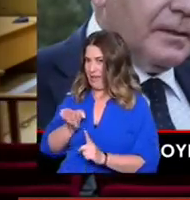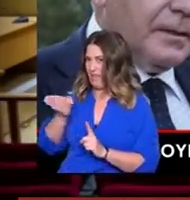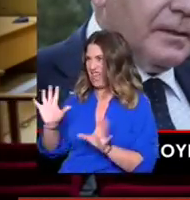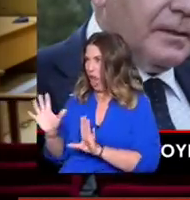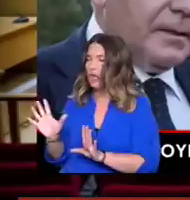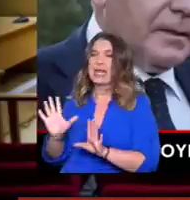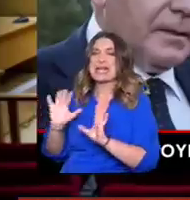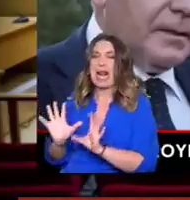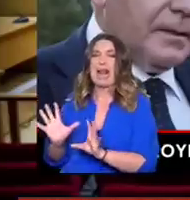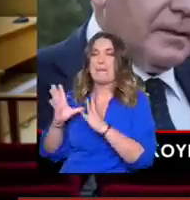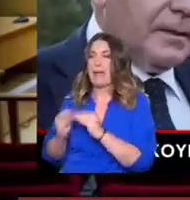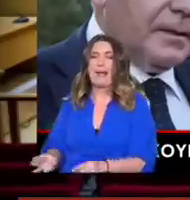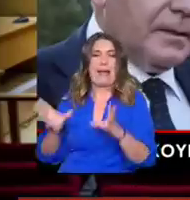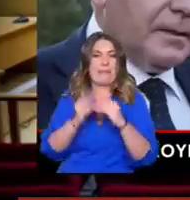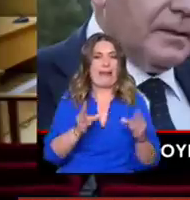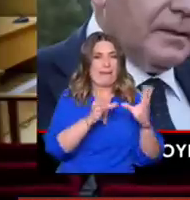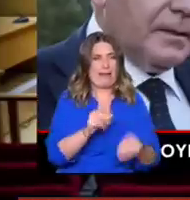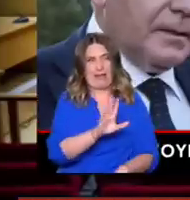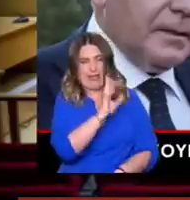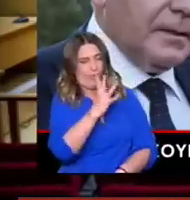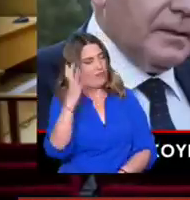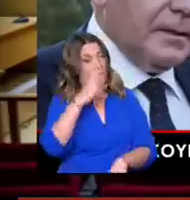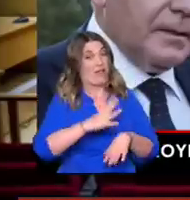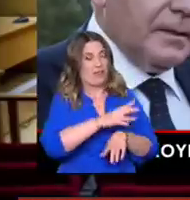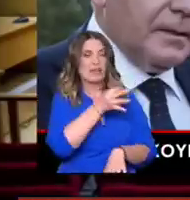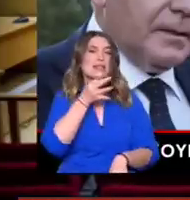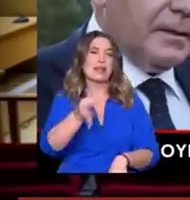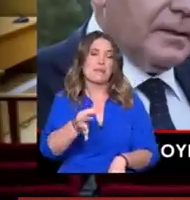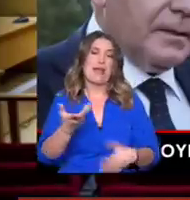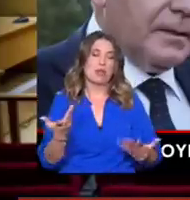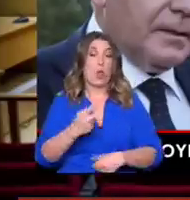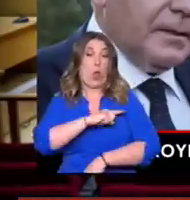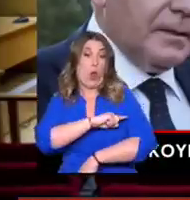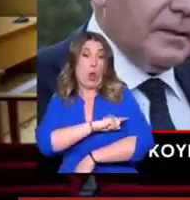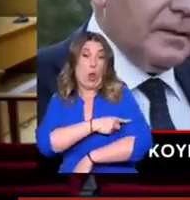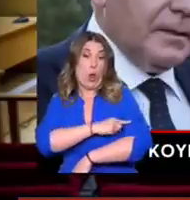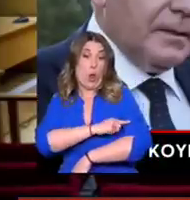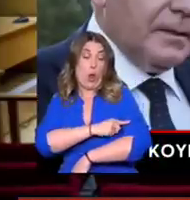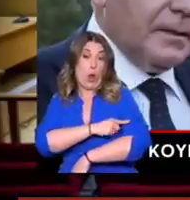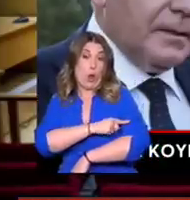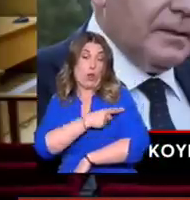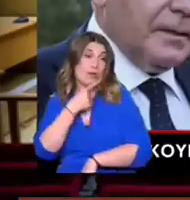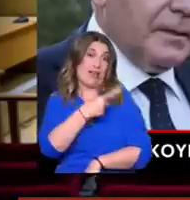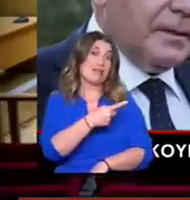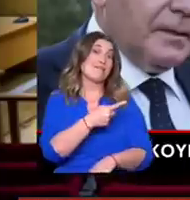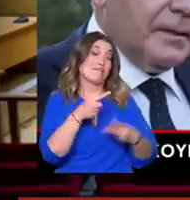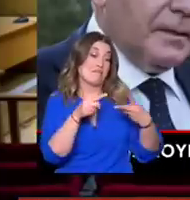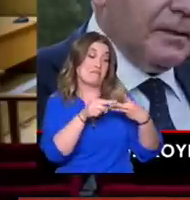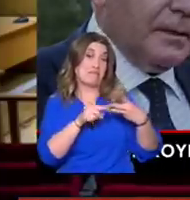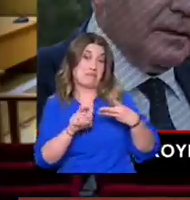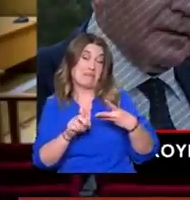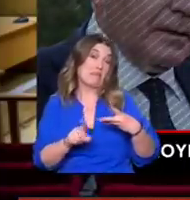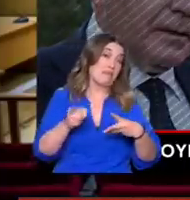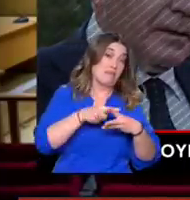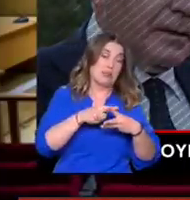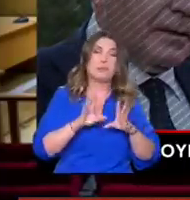λέτε: μετά τον θάνατο της Ήρυδα, σας έστειλε η παιδίατρος και την Τζορτζίνα. Τι υποπτεύθηκε η παιδίατρος για να σας στείλει και τα δύο φύσημα? Ένα